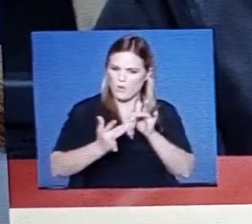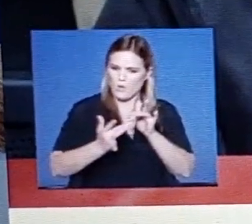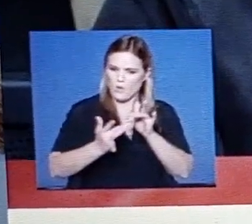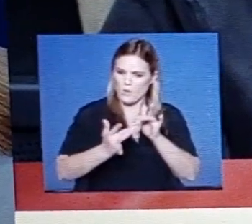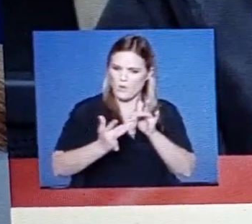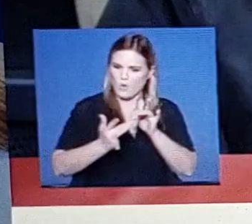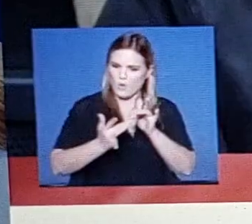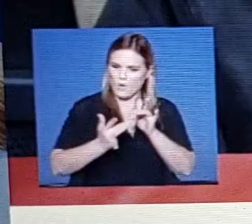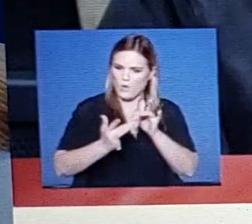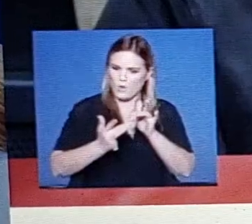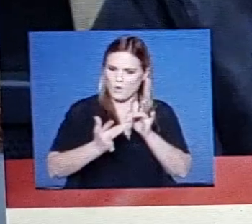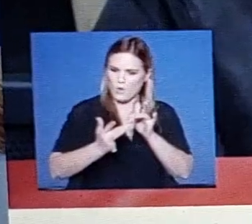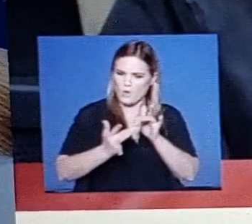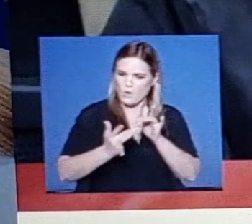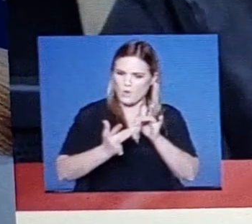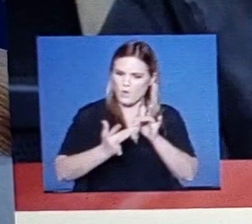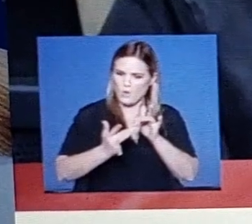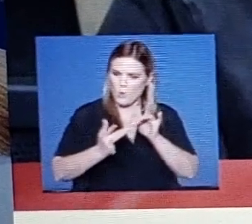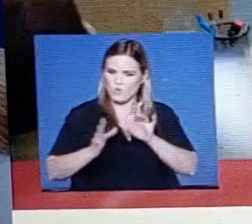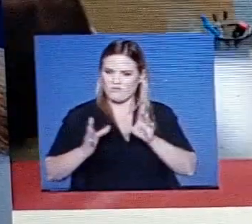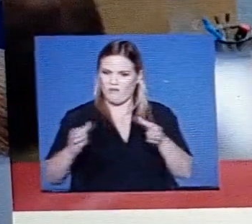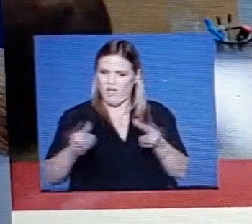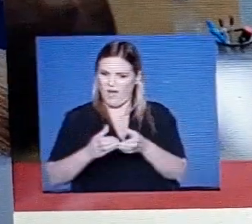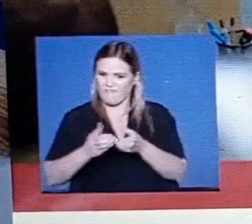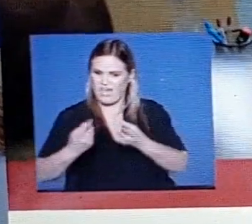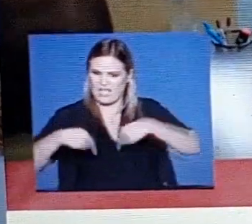Et c'est à l'opposé des personnes de son cabinet.